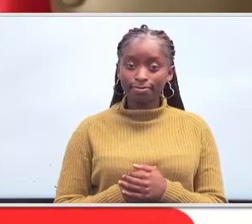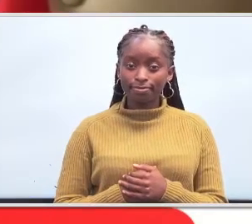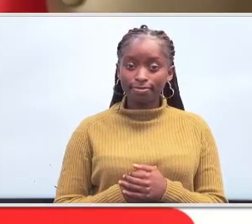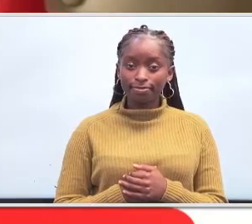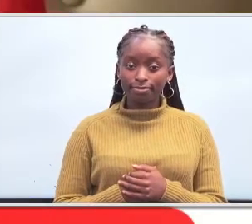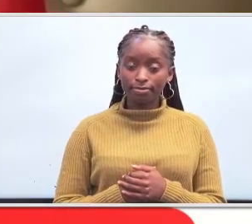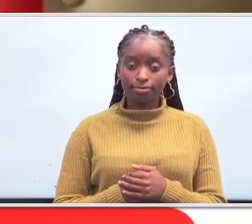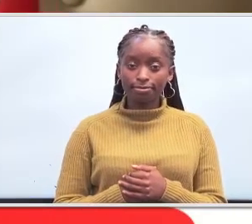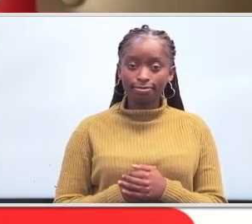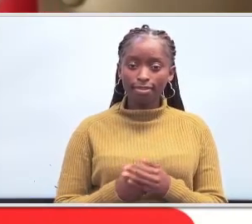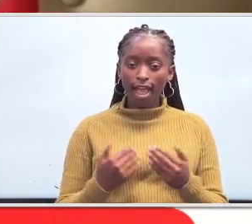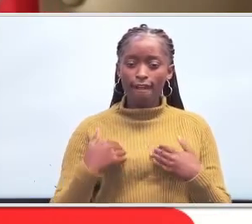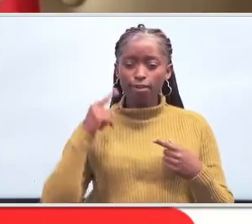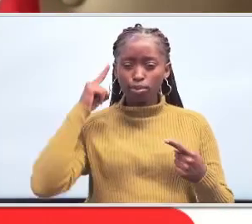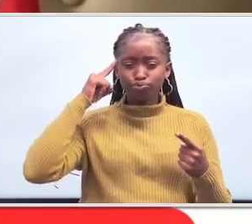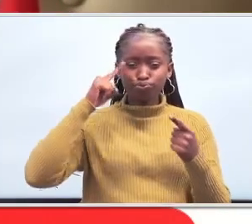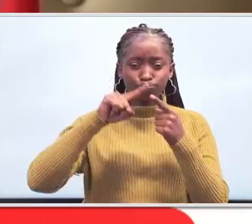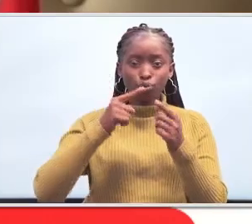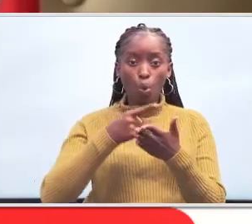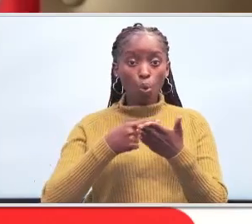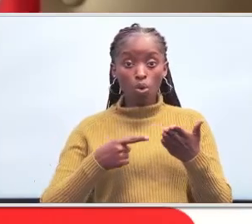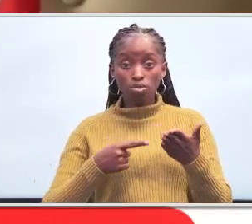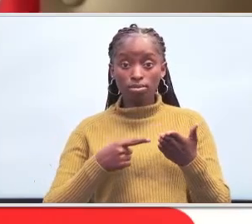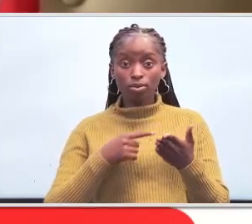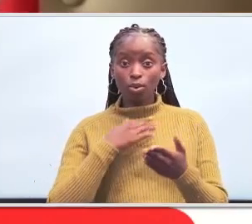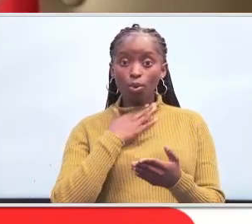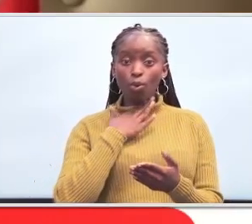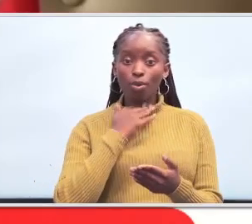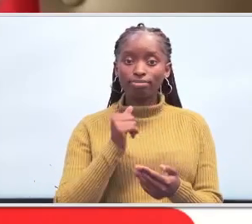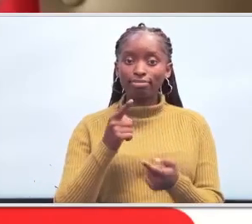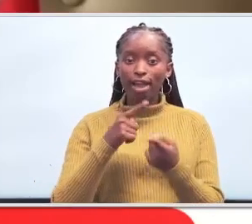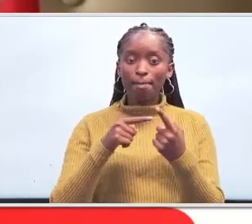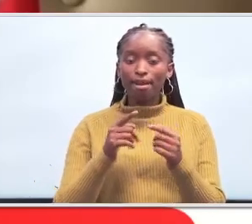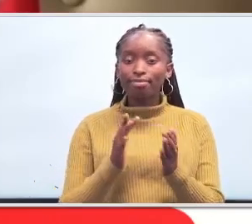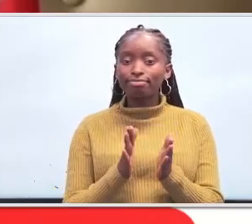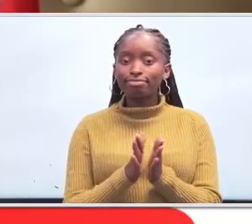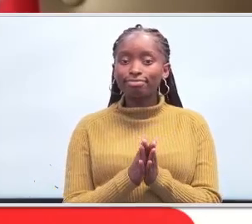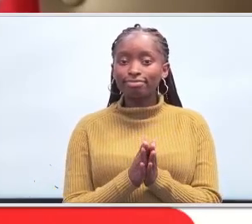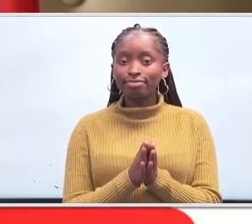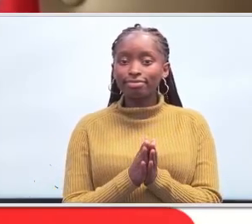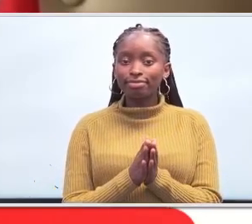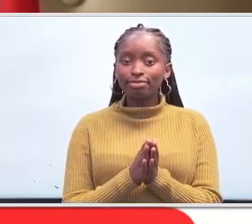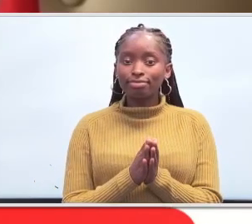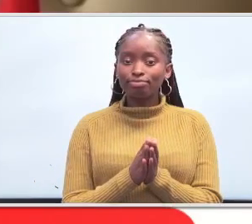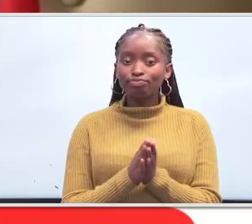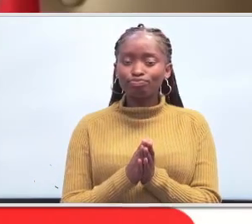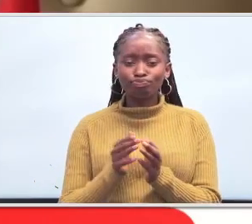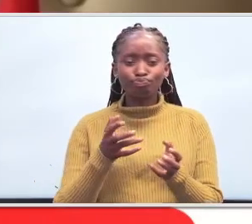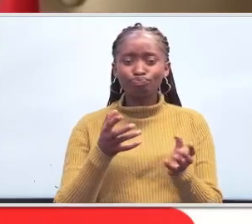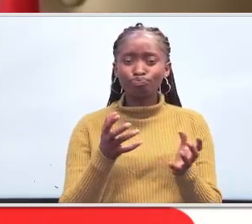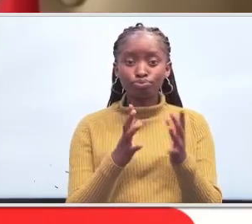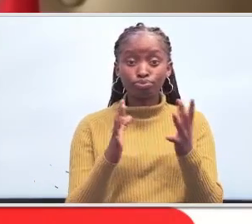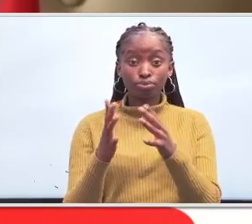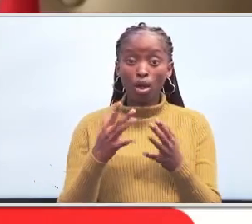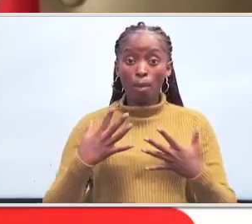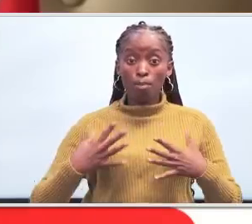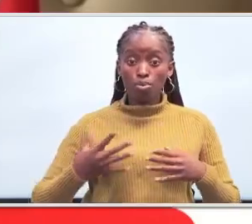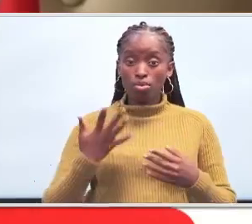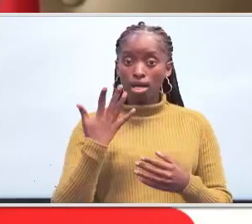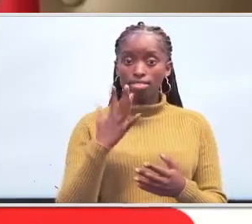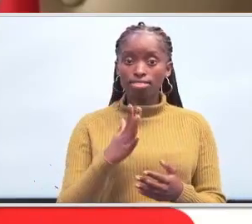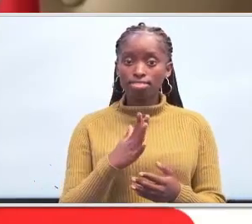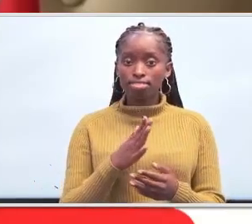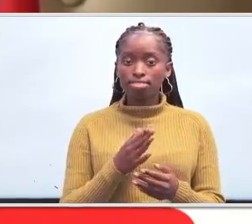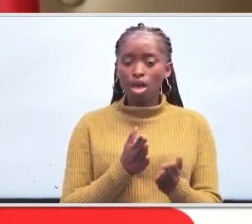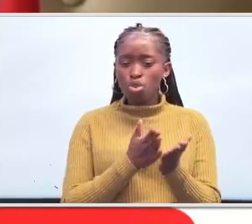walikuwa na nia ya pengine kulipiza kisasi kulingana na ile